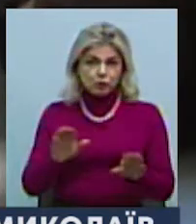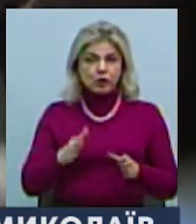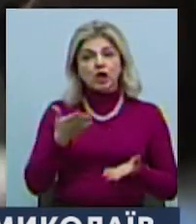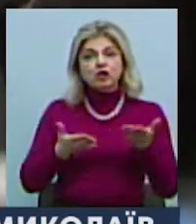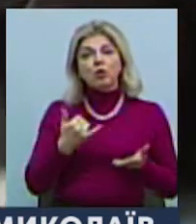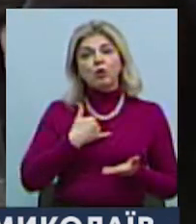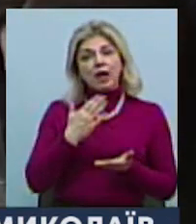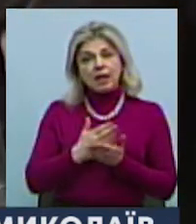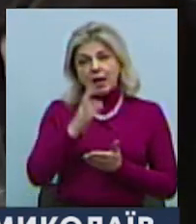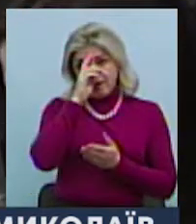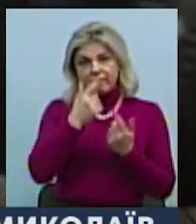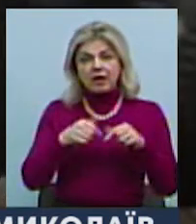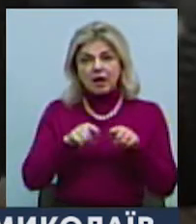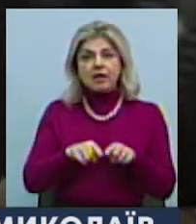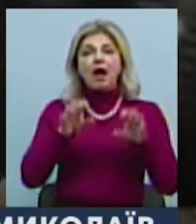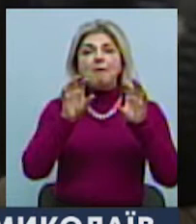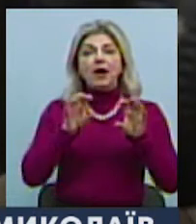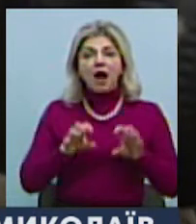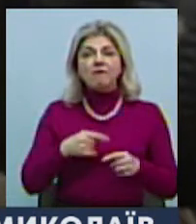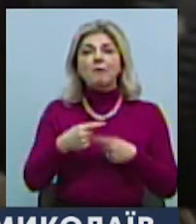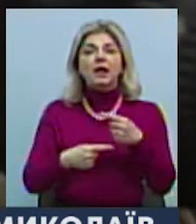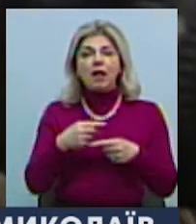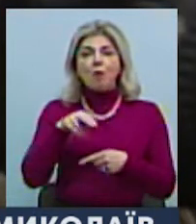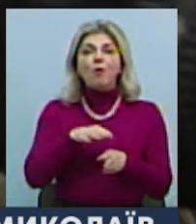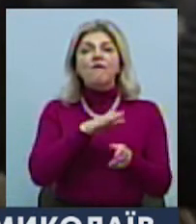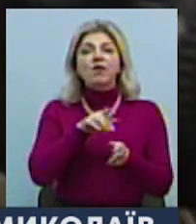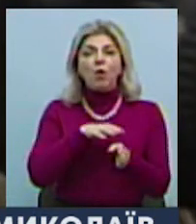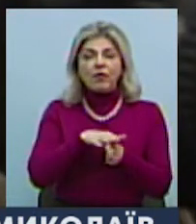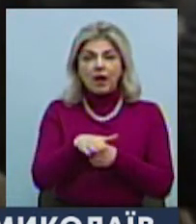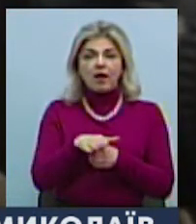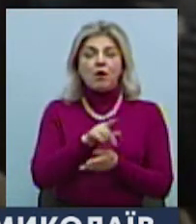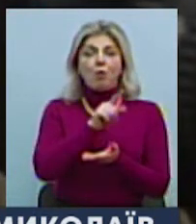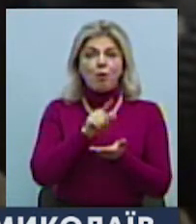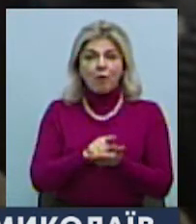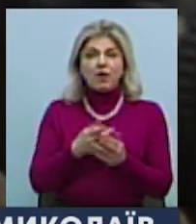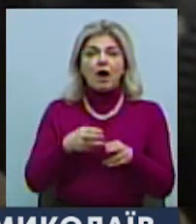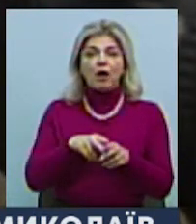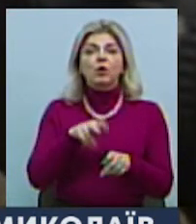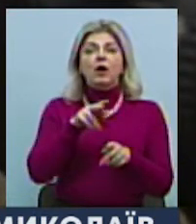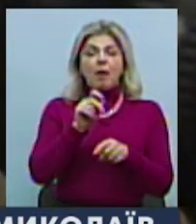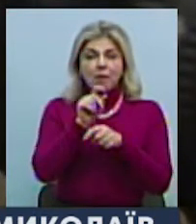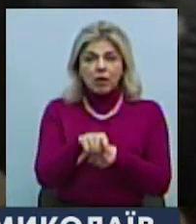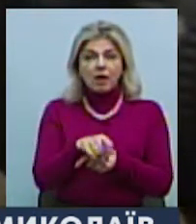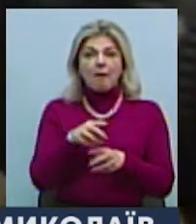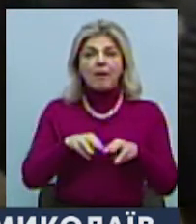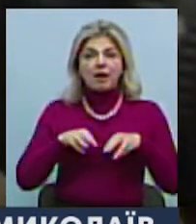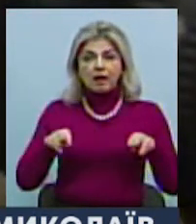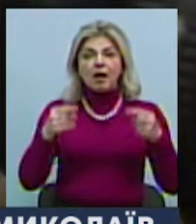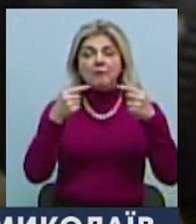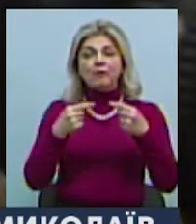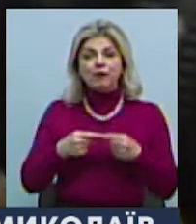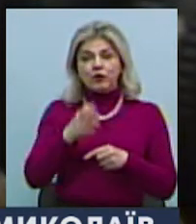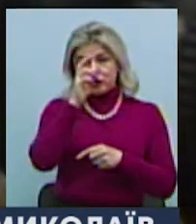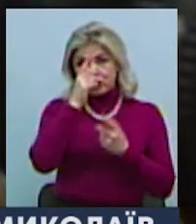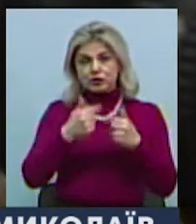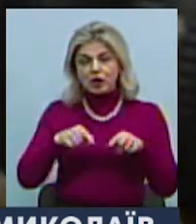країні правоприємність по виконанню обов'язків, які покладені парламентом відповідно державою на